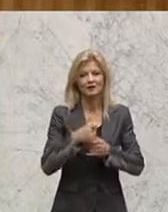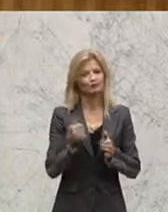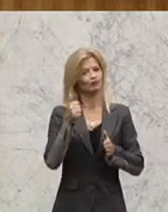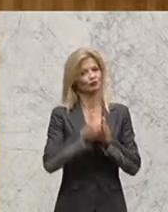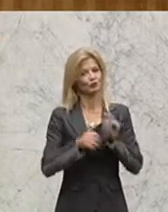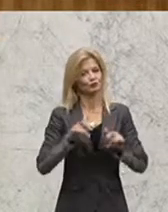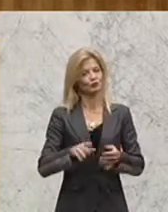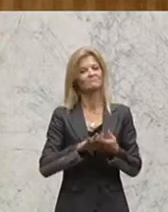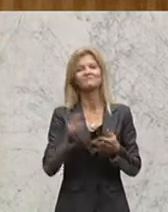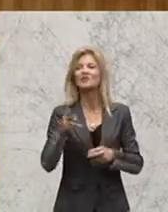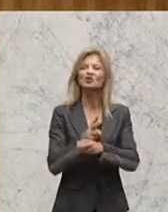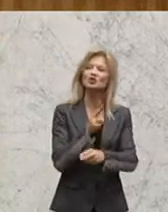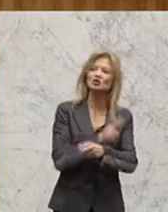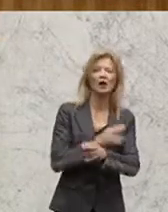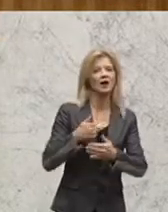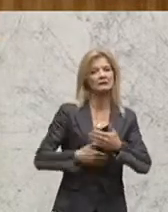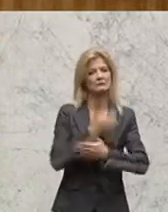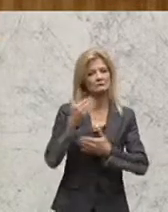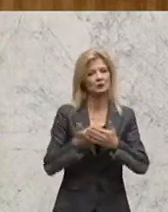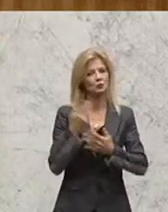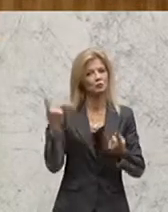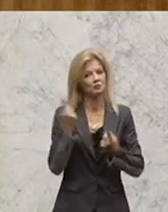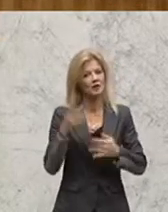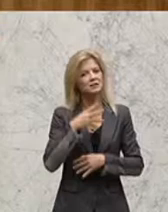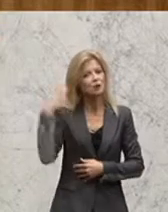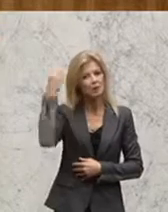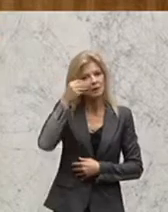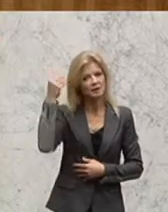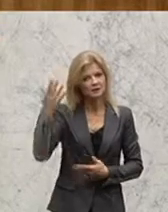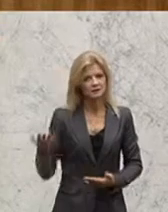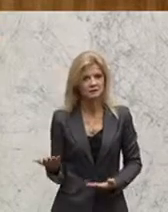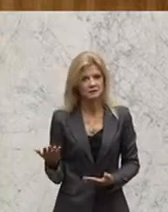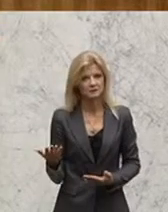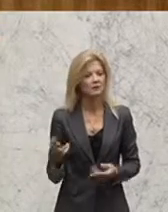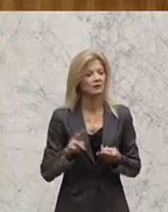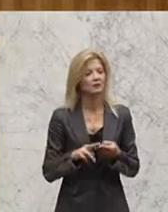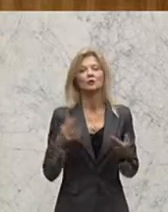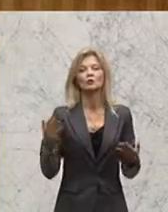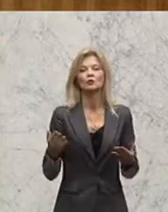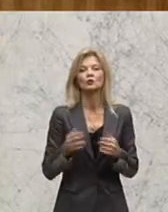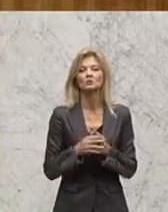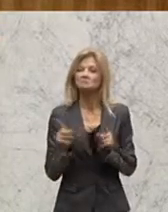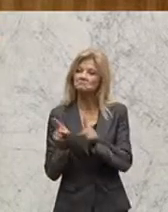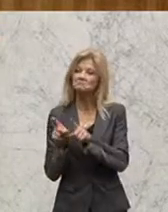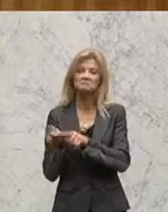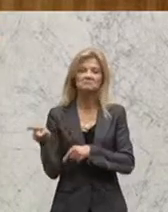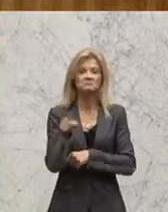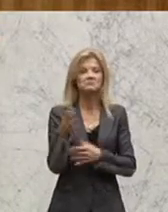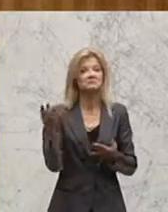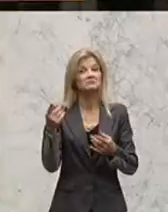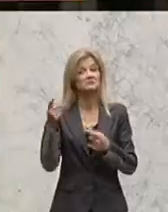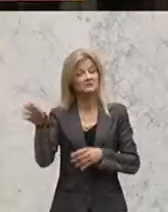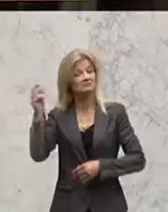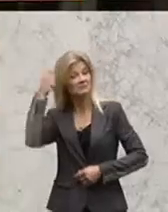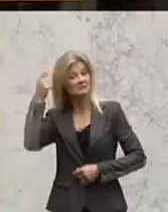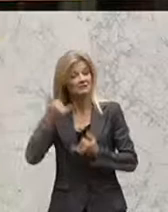fast wöchentlich Tötungen stattfinden. Im Sinne des dortigen Rechtsstaates Andersgläubige geköpft werden,